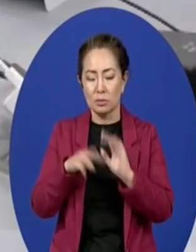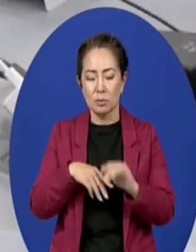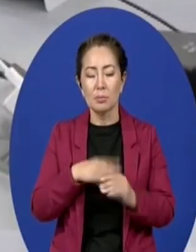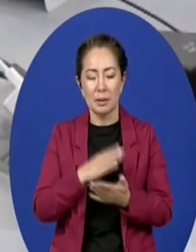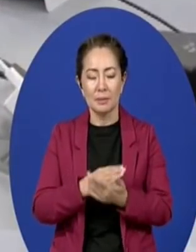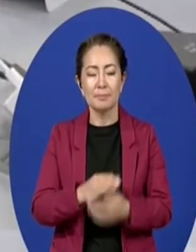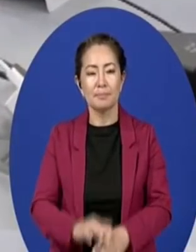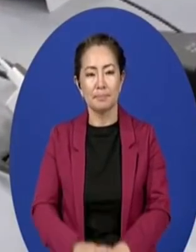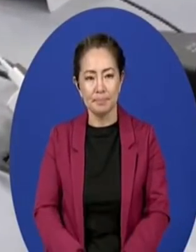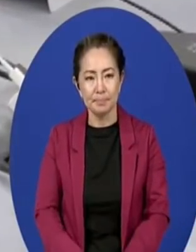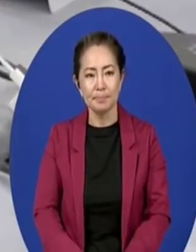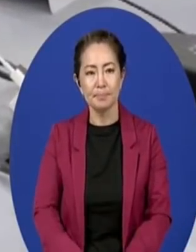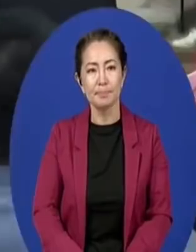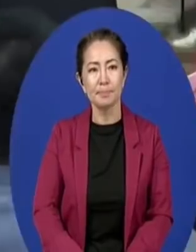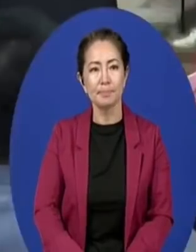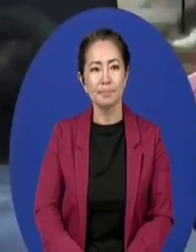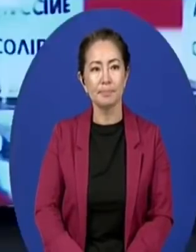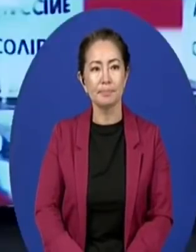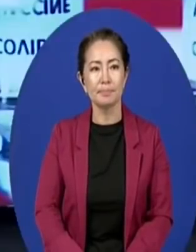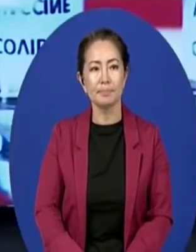байгаа юм.